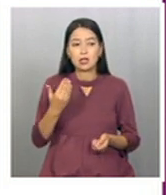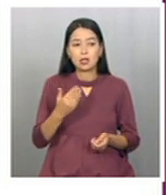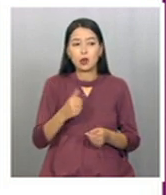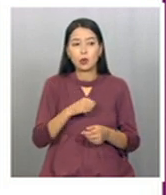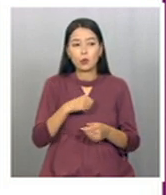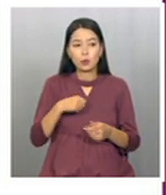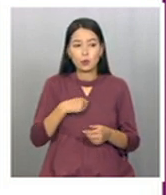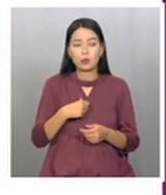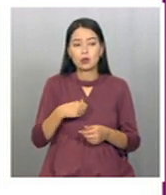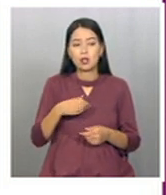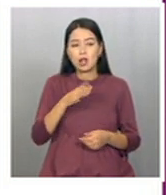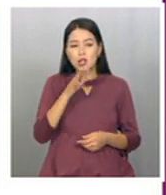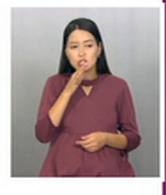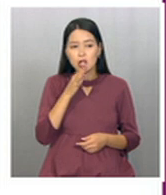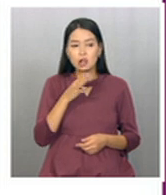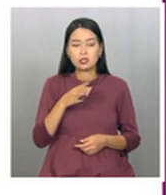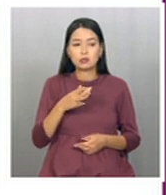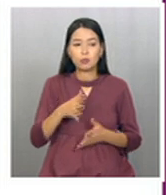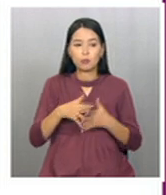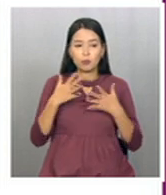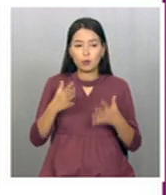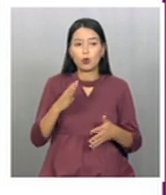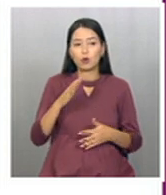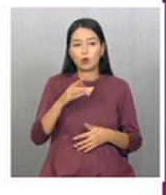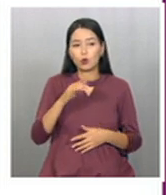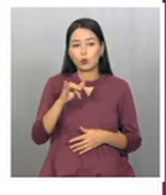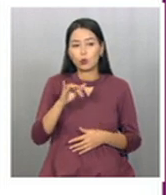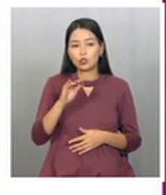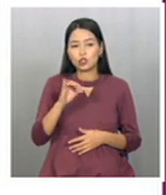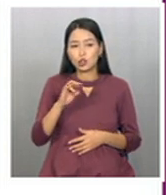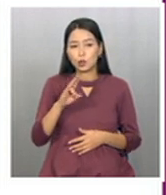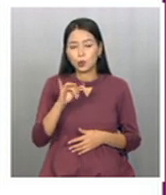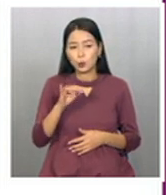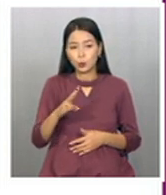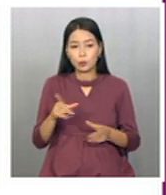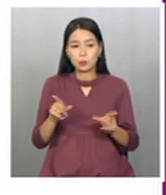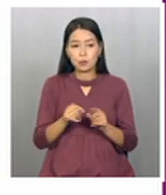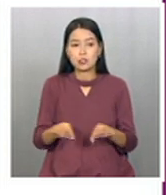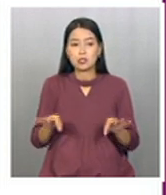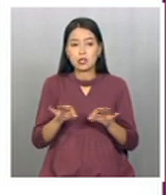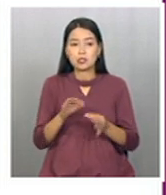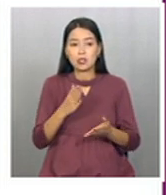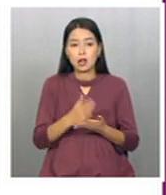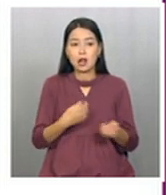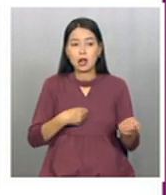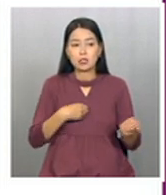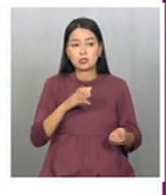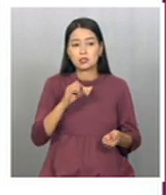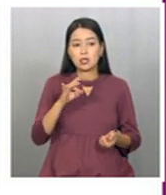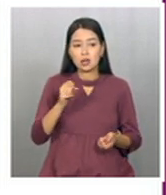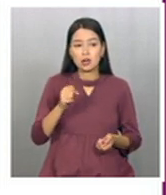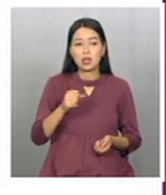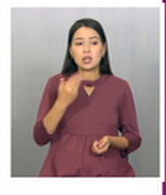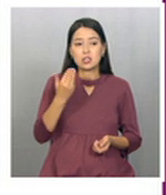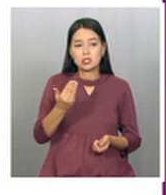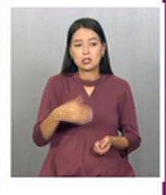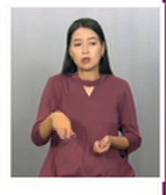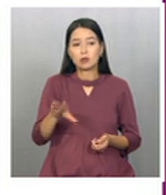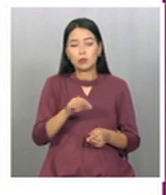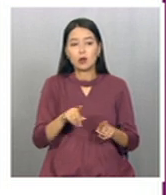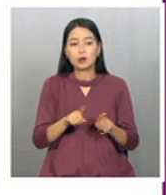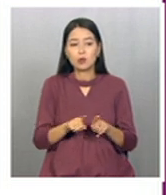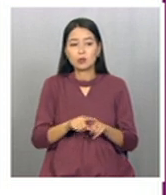Жиенқұлға атастырылуы. Айтыста Сара ақын, сіздердің шалқып тұрған заманыңда дені сау кез болмадым бір тазаға